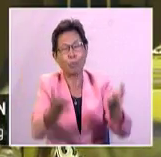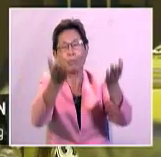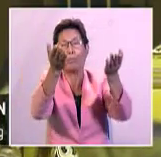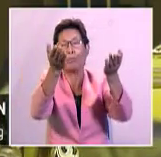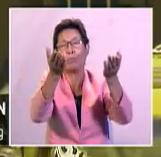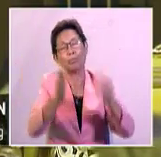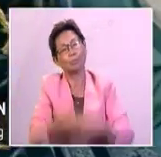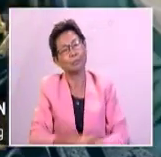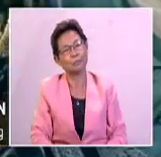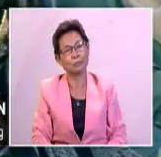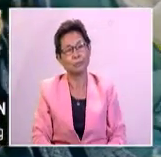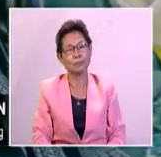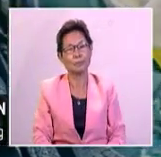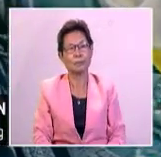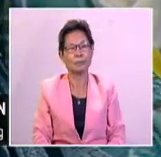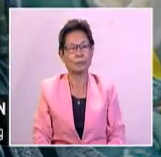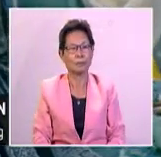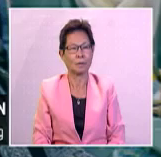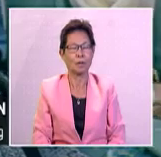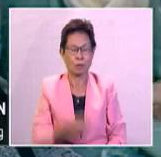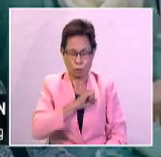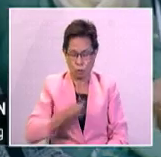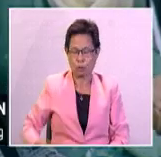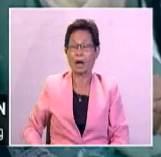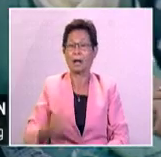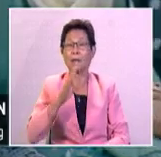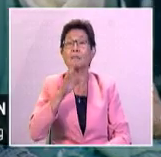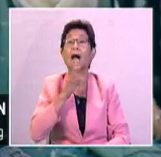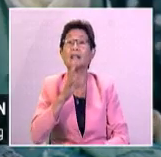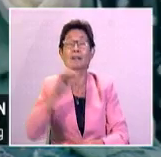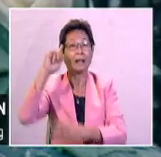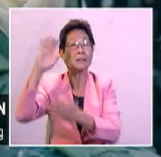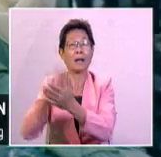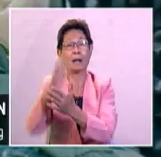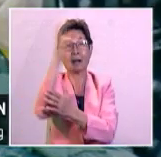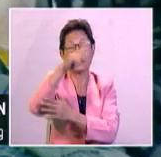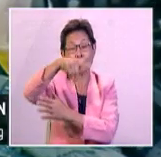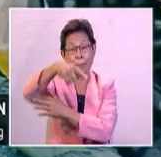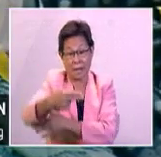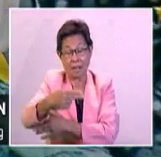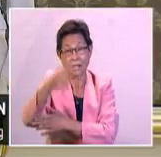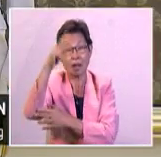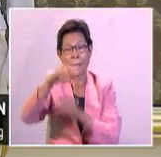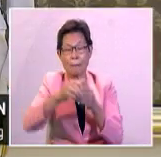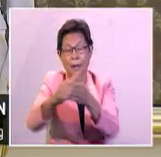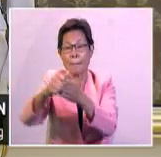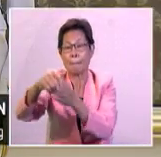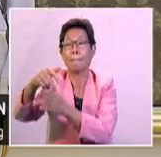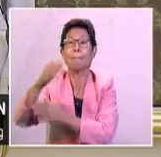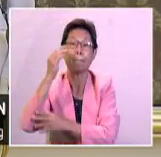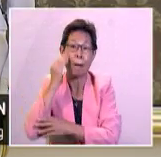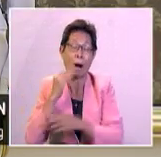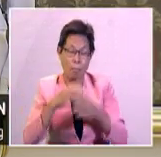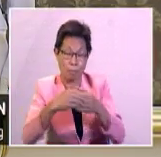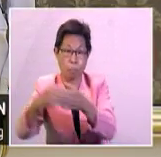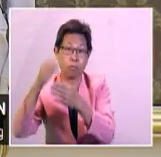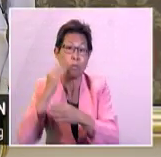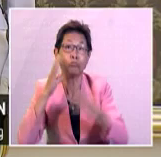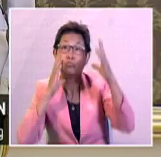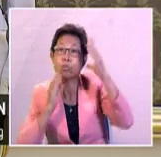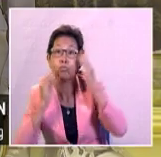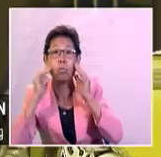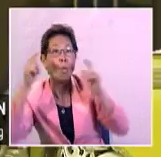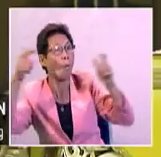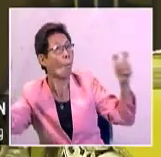usia. Sultan Abdullah menzahirkan keyakinan Kerajaan Pakatan Harapan pimpinan Tun Dr. Mahathir yang berpengalaman